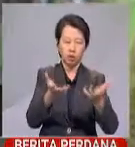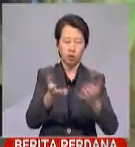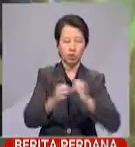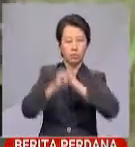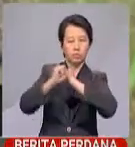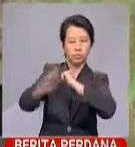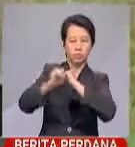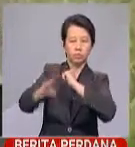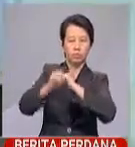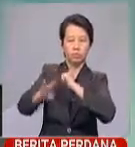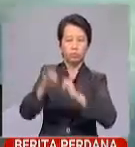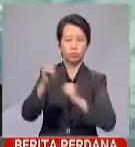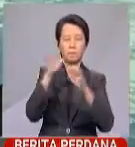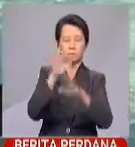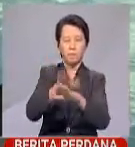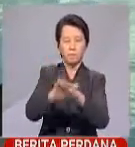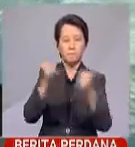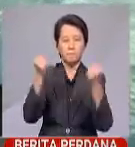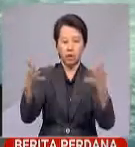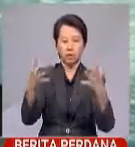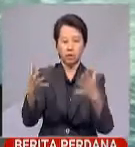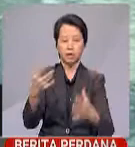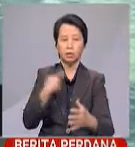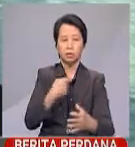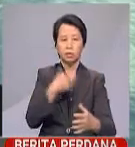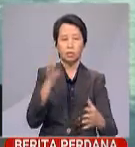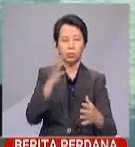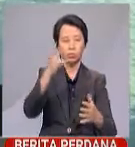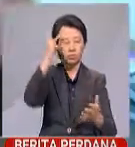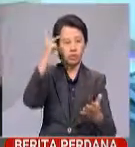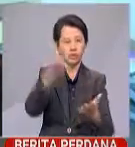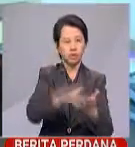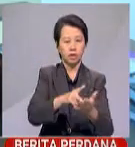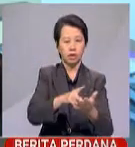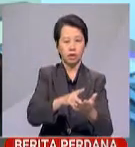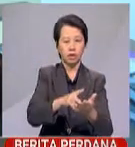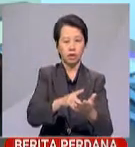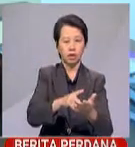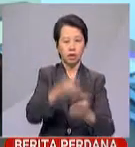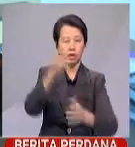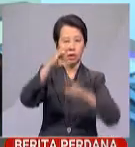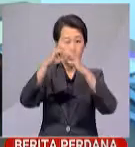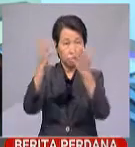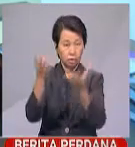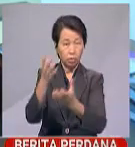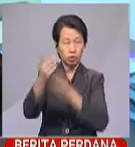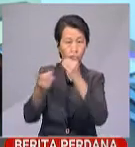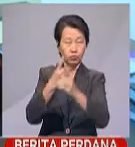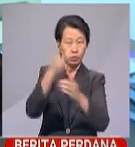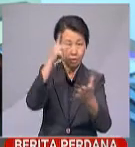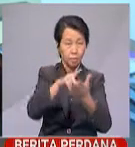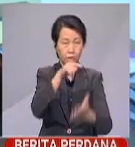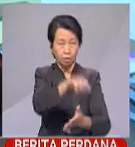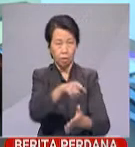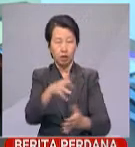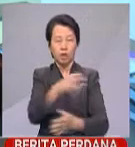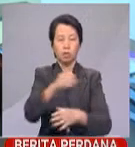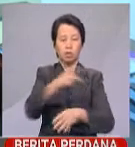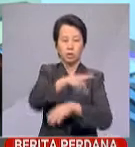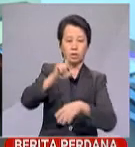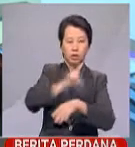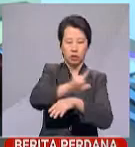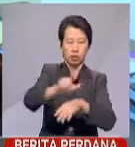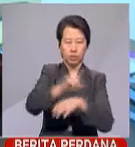promosi yang lebih agresif. Kita bukan sahaja mahu dikenali di seluruh dunia sebenarnya. Kita juga ingin